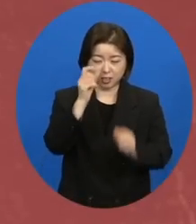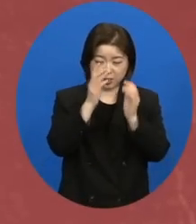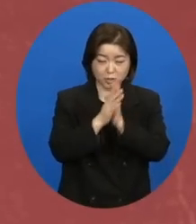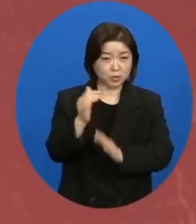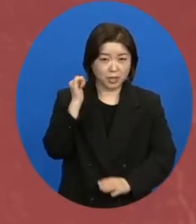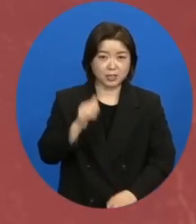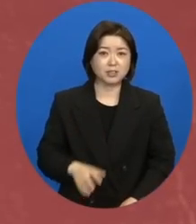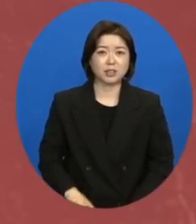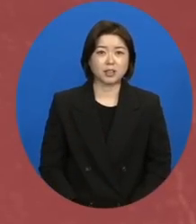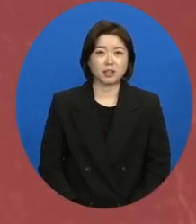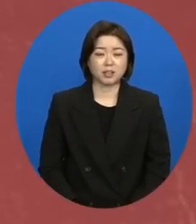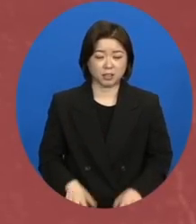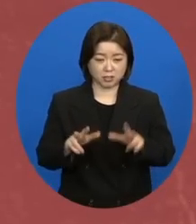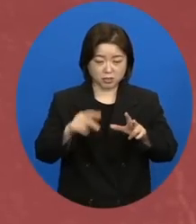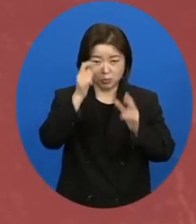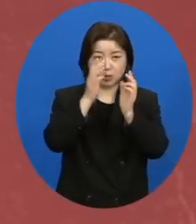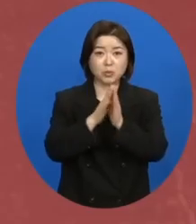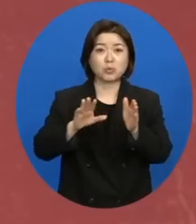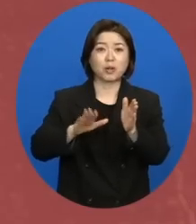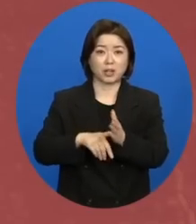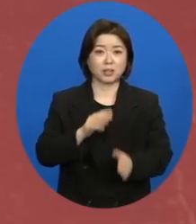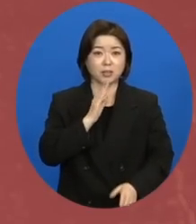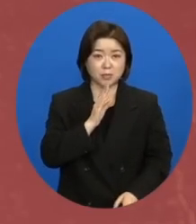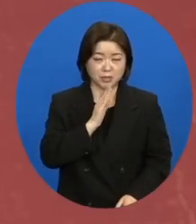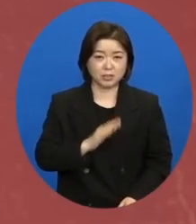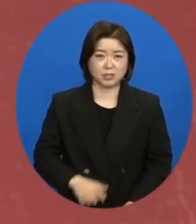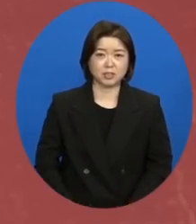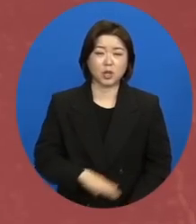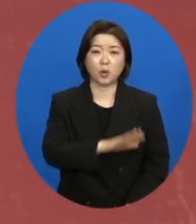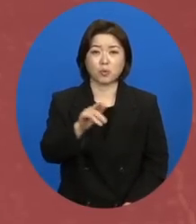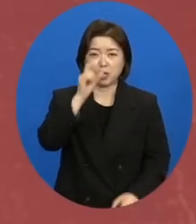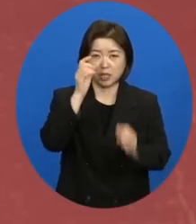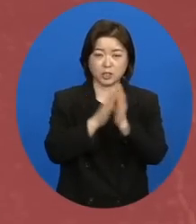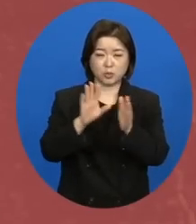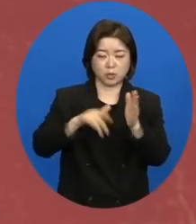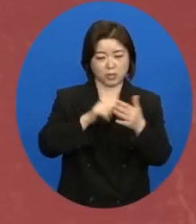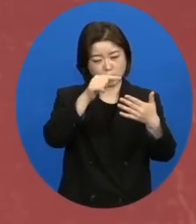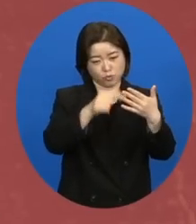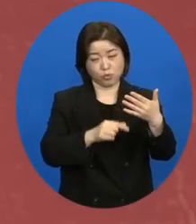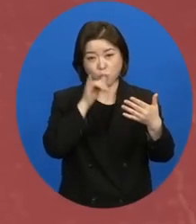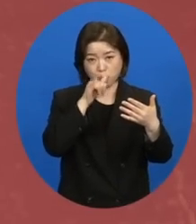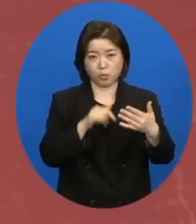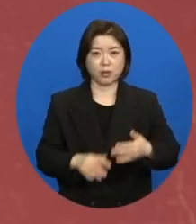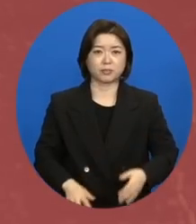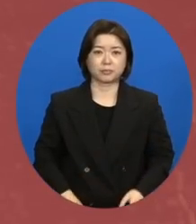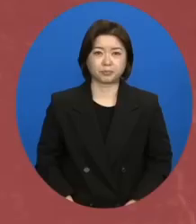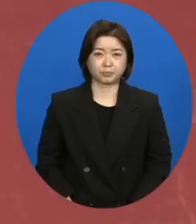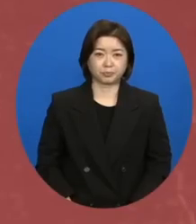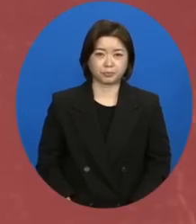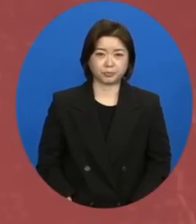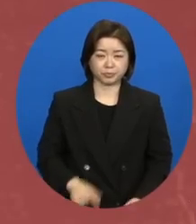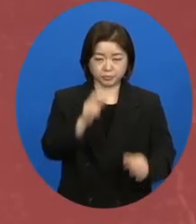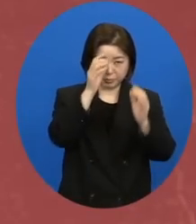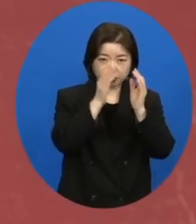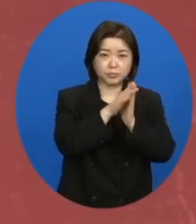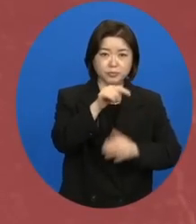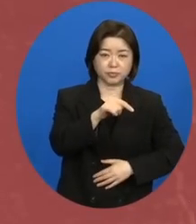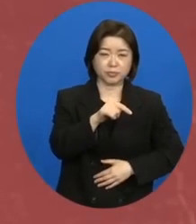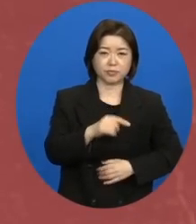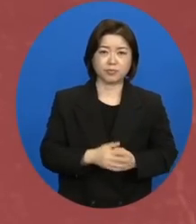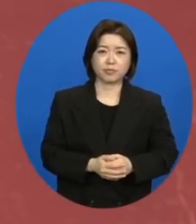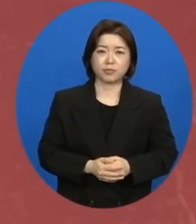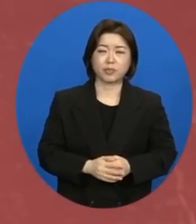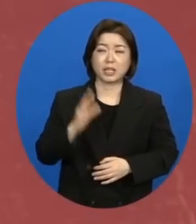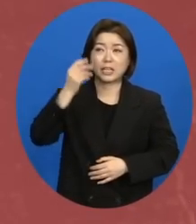기도하자고. 여러분 지금 기도할 때 아닙니까? 우린 기도할 때마다 순서가 정해져 있어요. 기정해져 있어요. 한